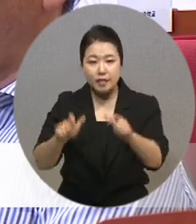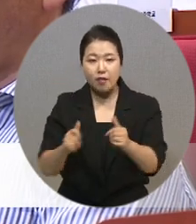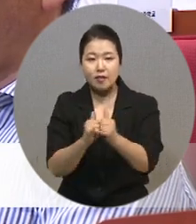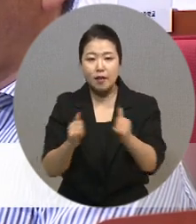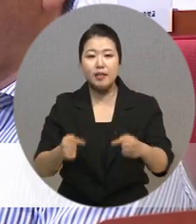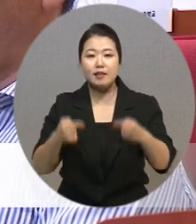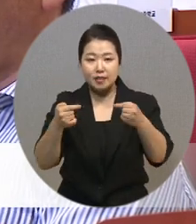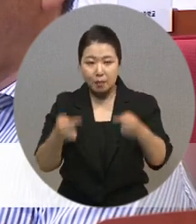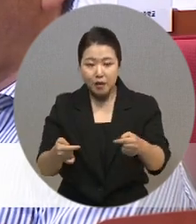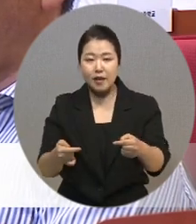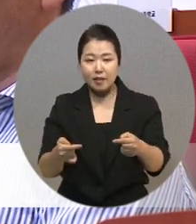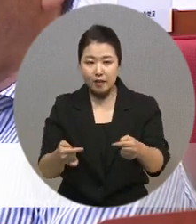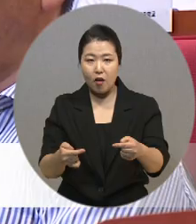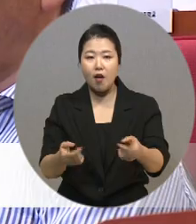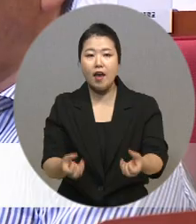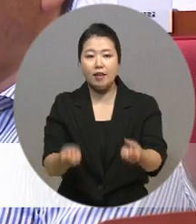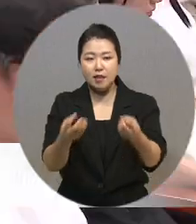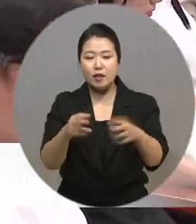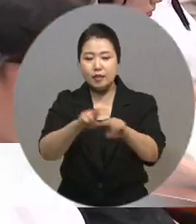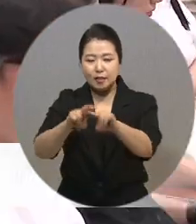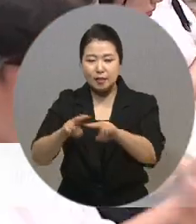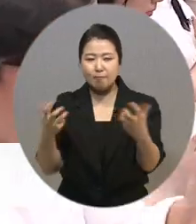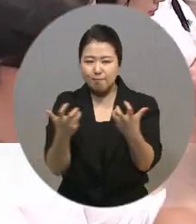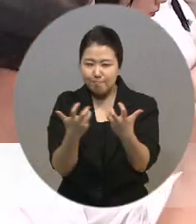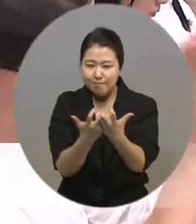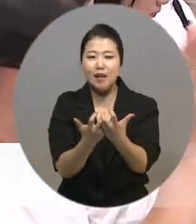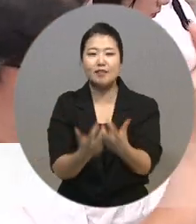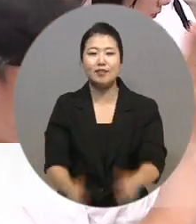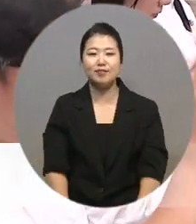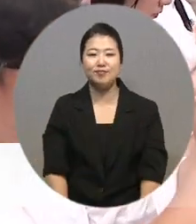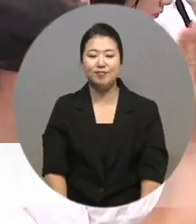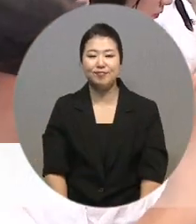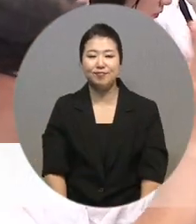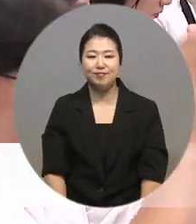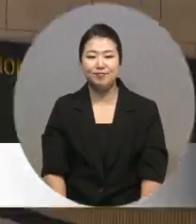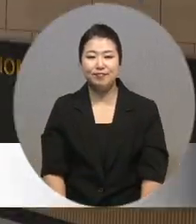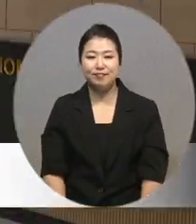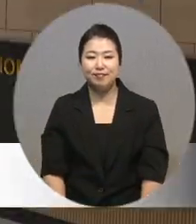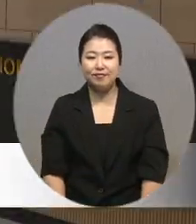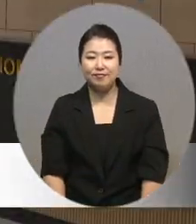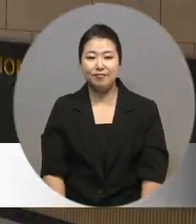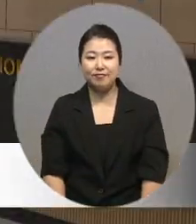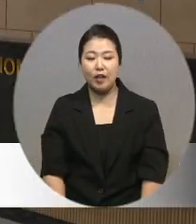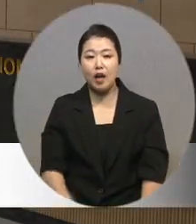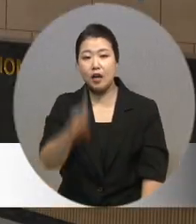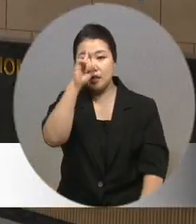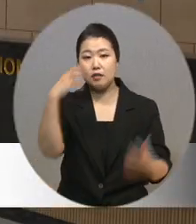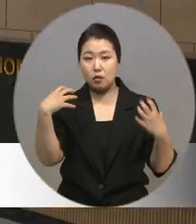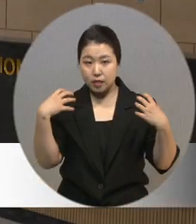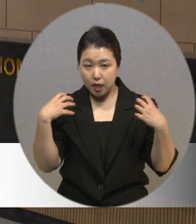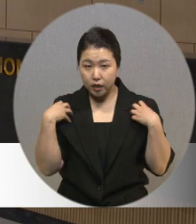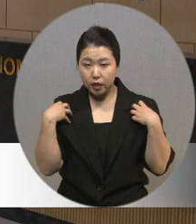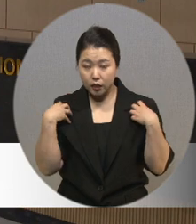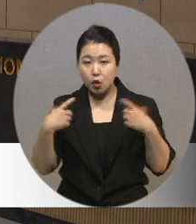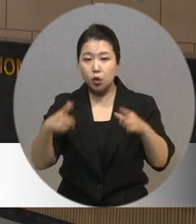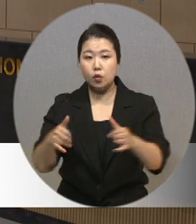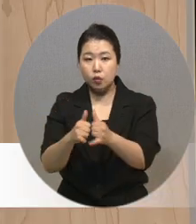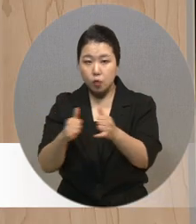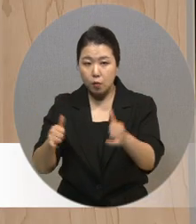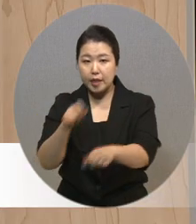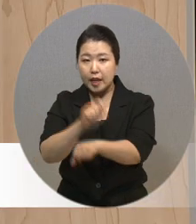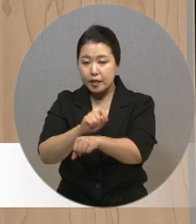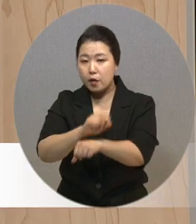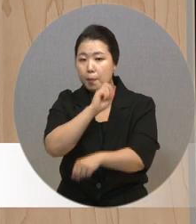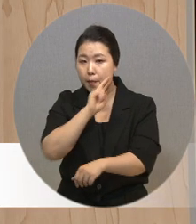참여해 포럼 행사장의 전 좌석을 가득 메웠습니다 동부 청사는 동부권 도민 행정